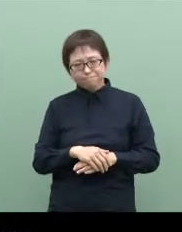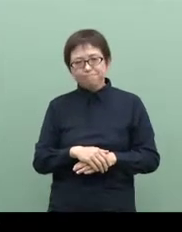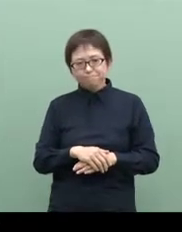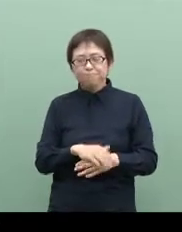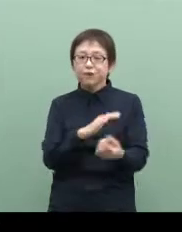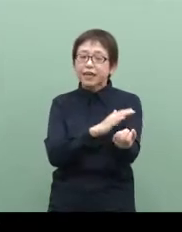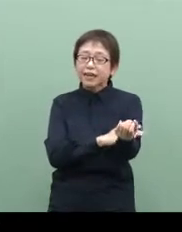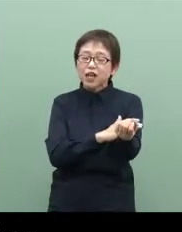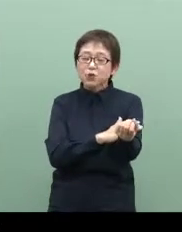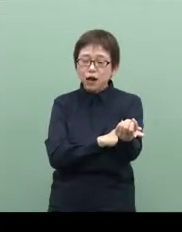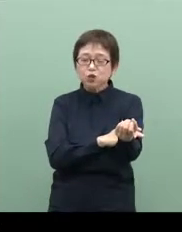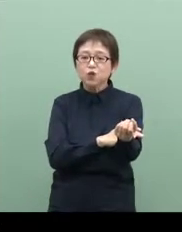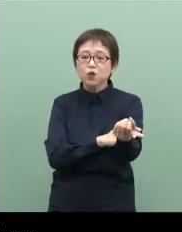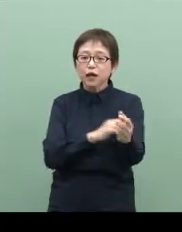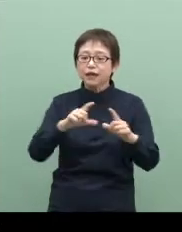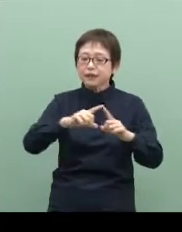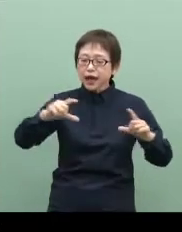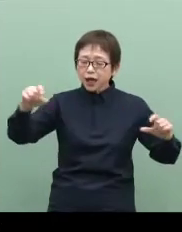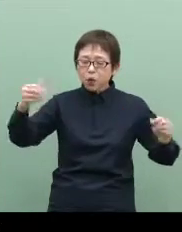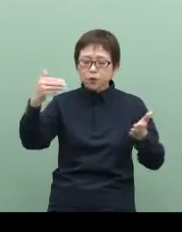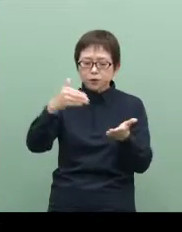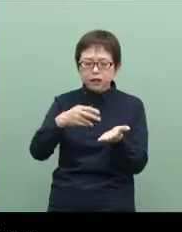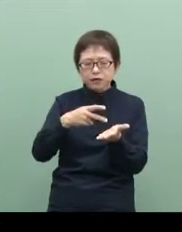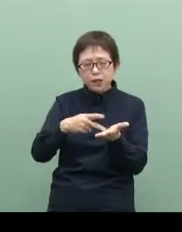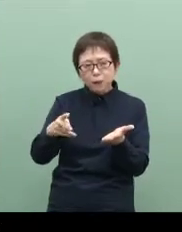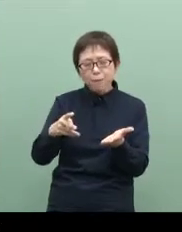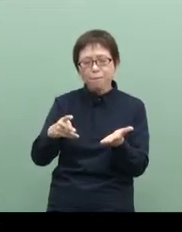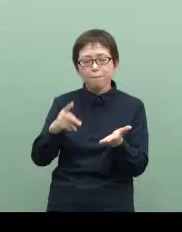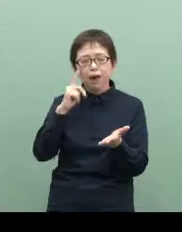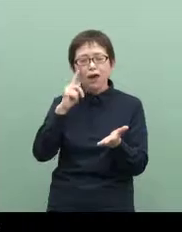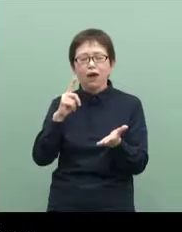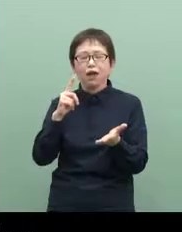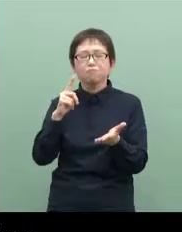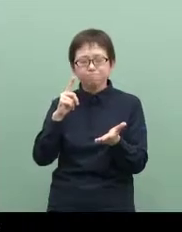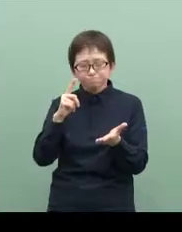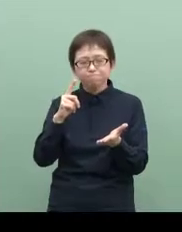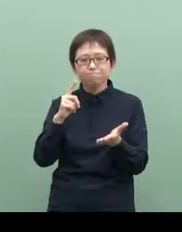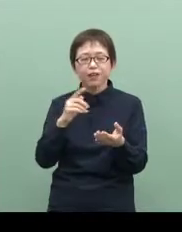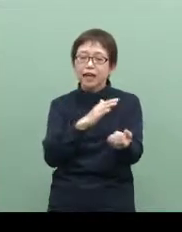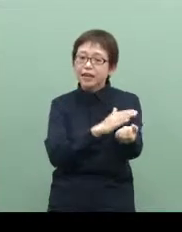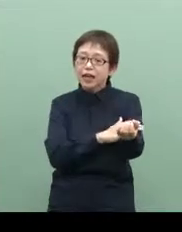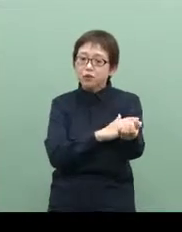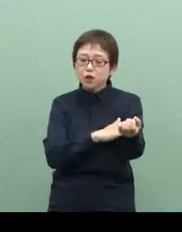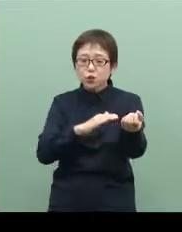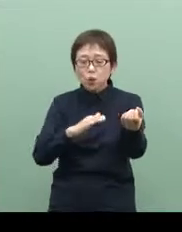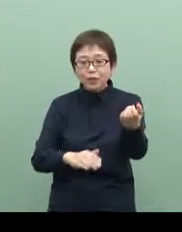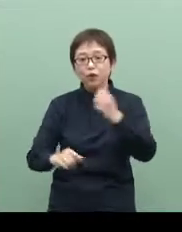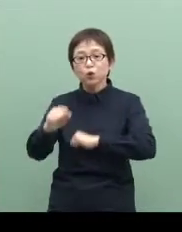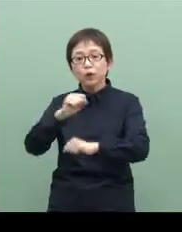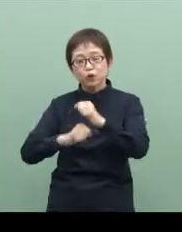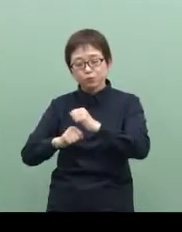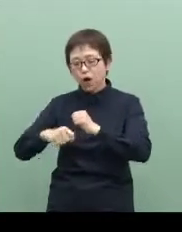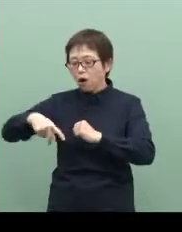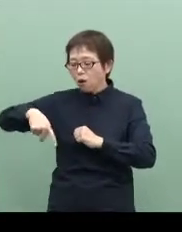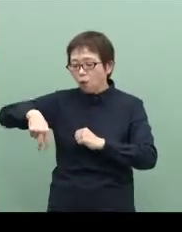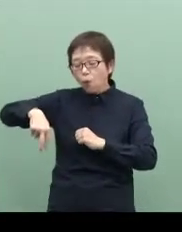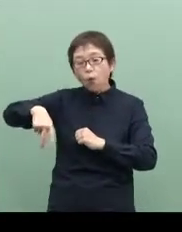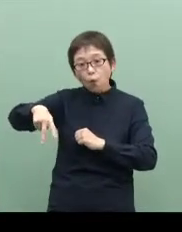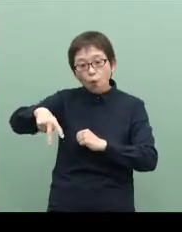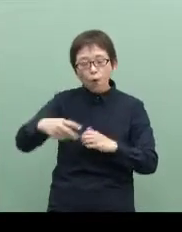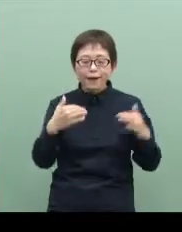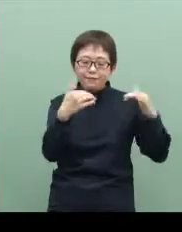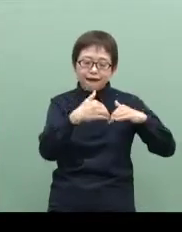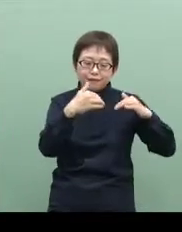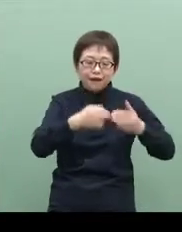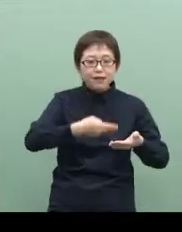さの平均値は全国で2番目に高い数値です。また血圧を抑える取り組みとして歩行数や野菜の摂